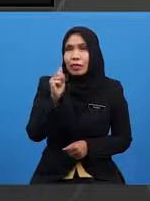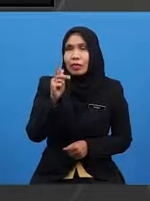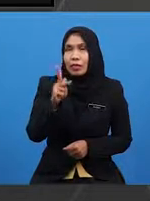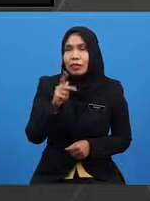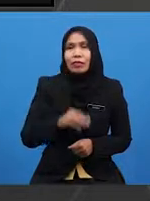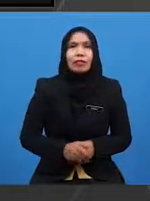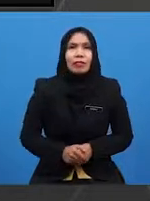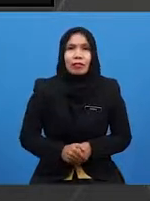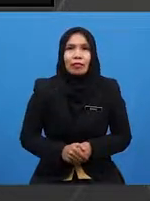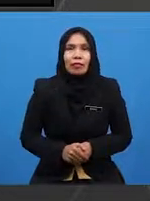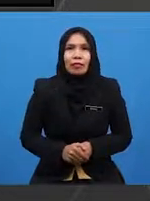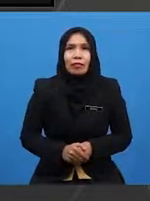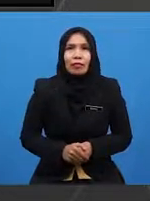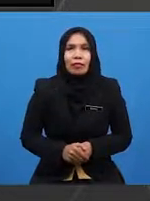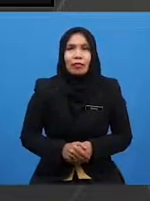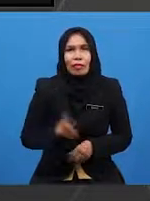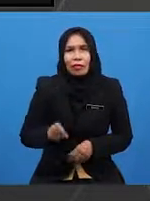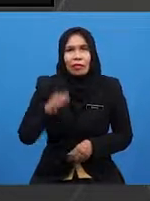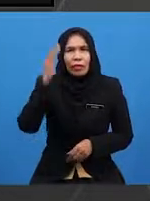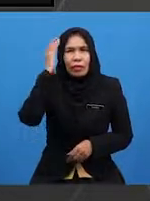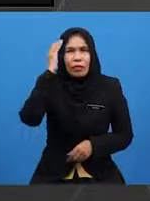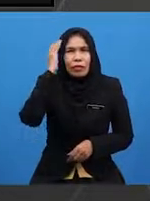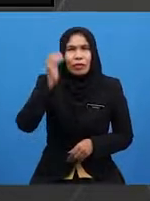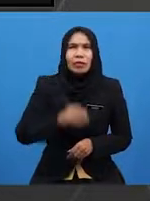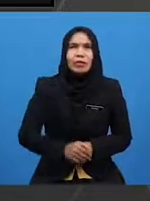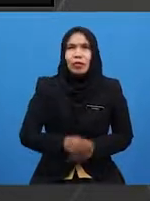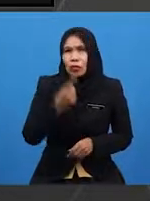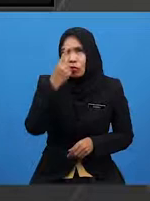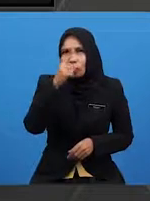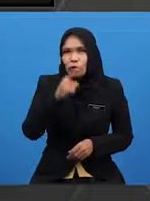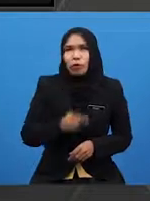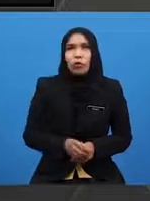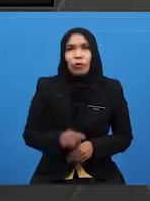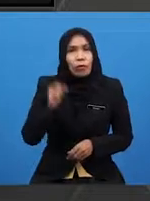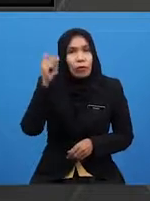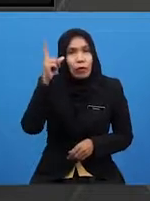tinggi untuk menginterpretasikan bentuk dan maksud arca tersebut.